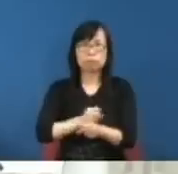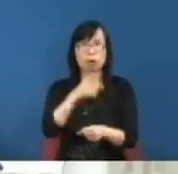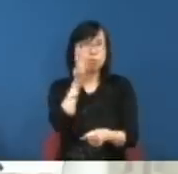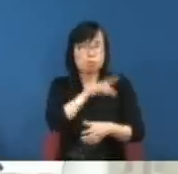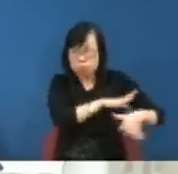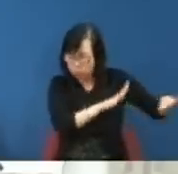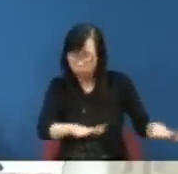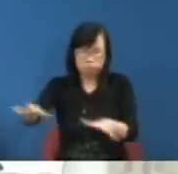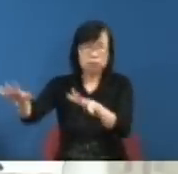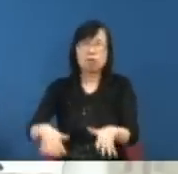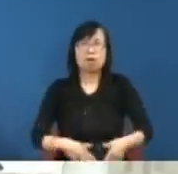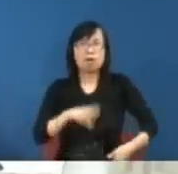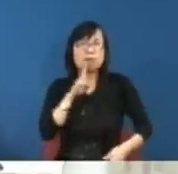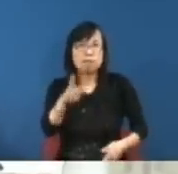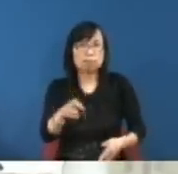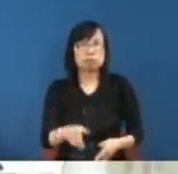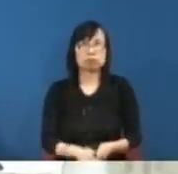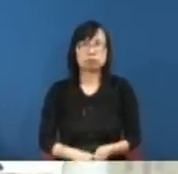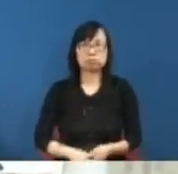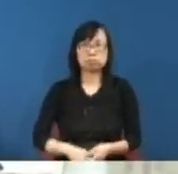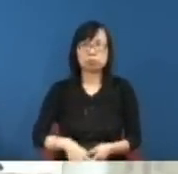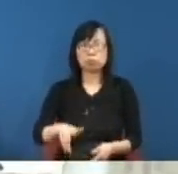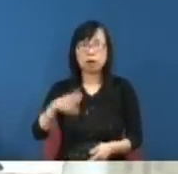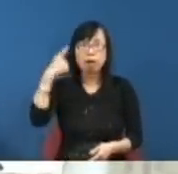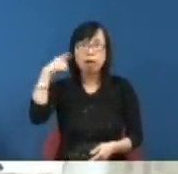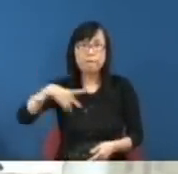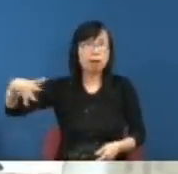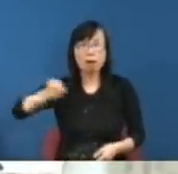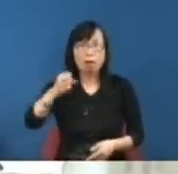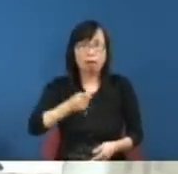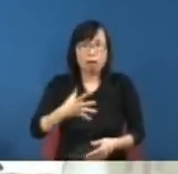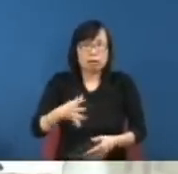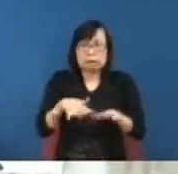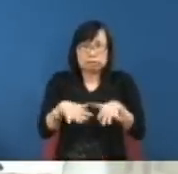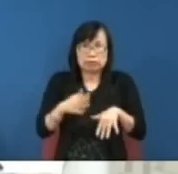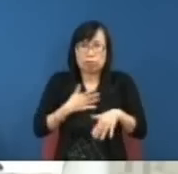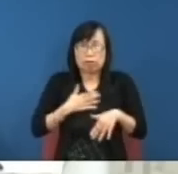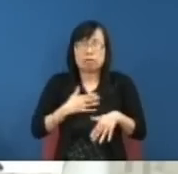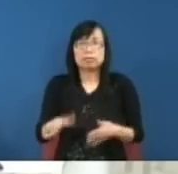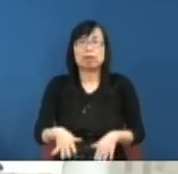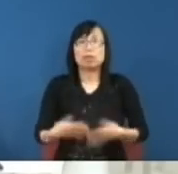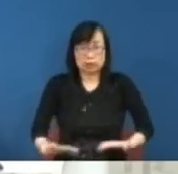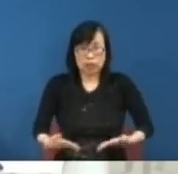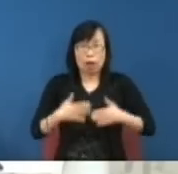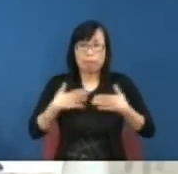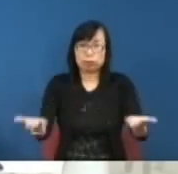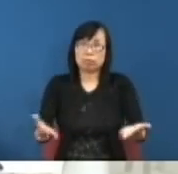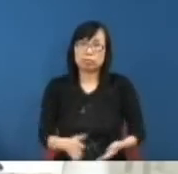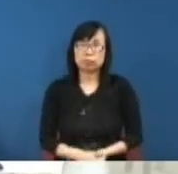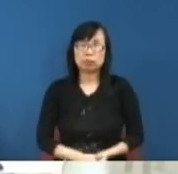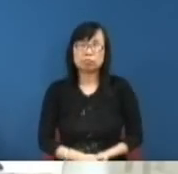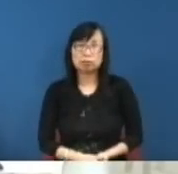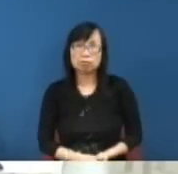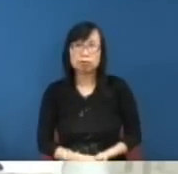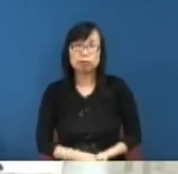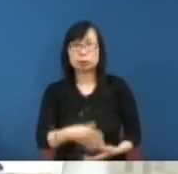到奧巴馬震驚的浪。奧巴馬現在說什麼？我表達而已，是嗎？喂，難道你說